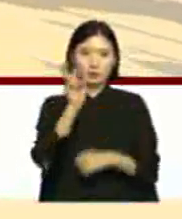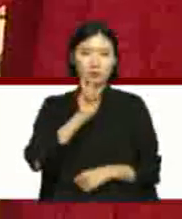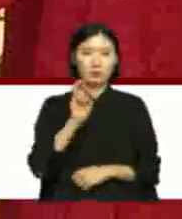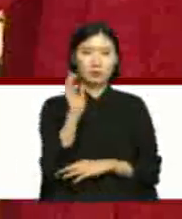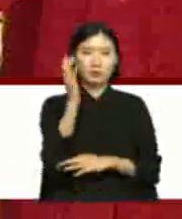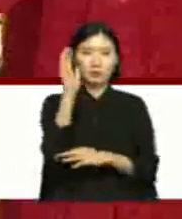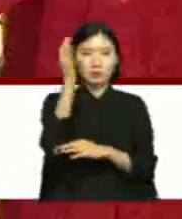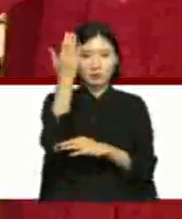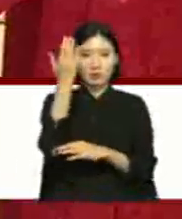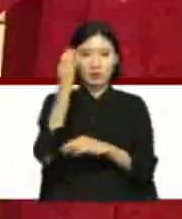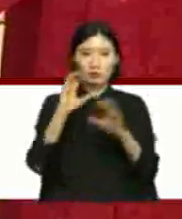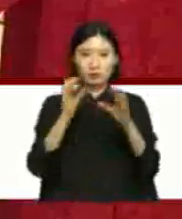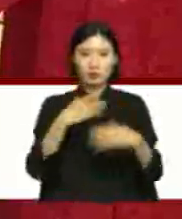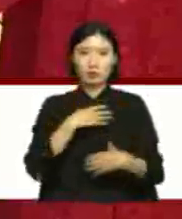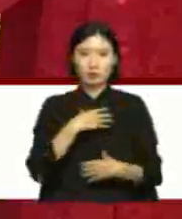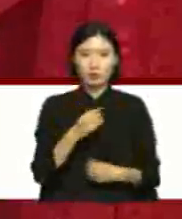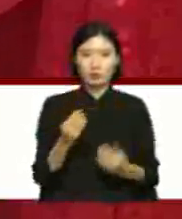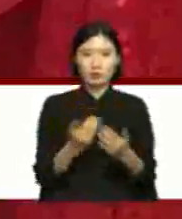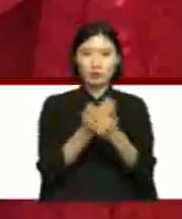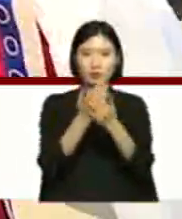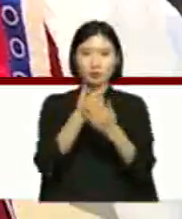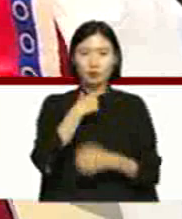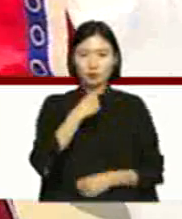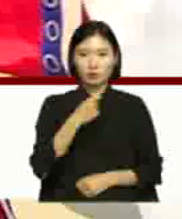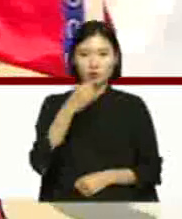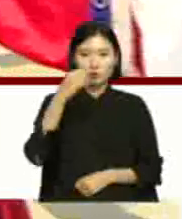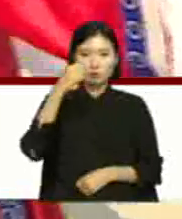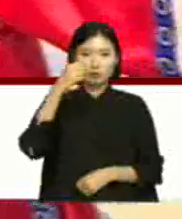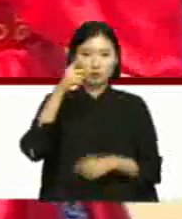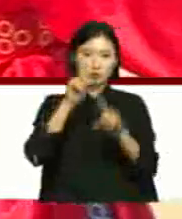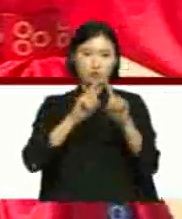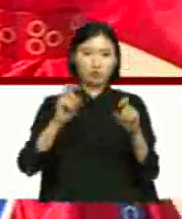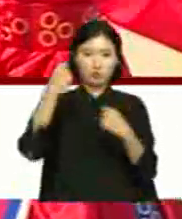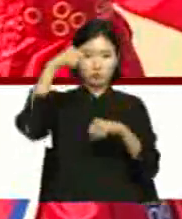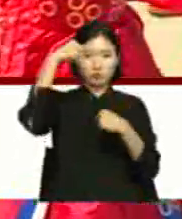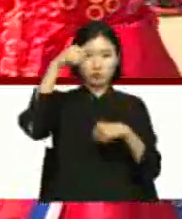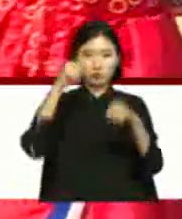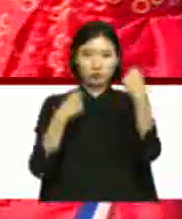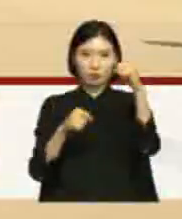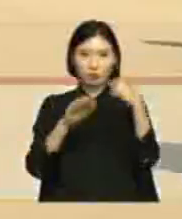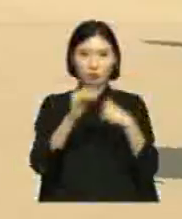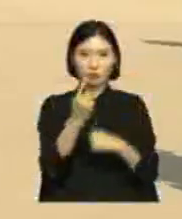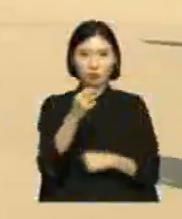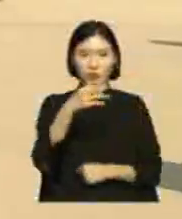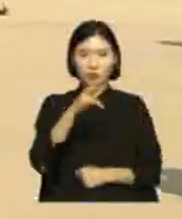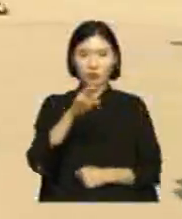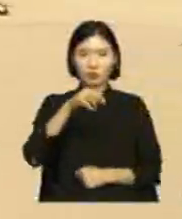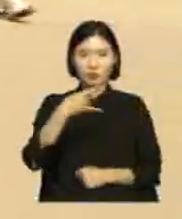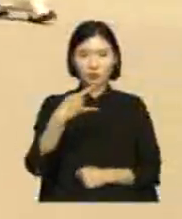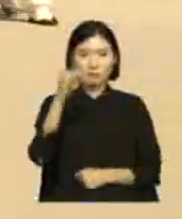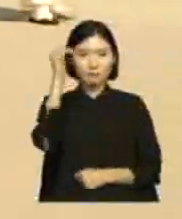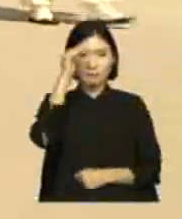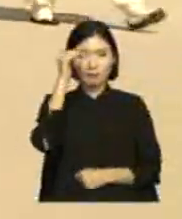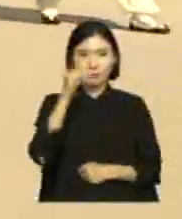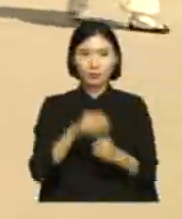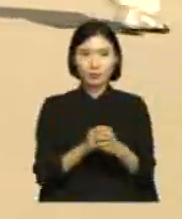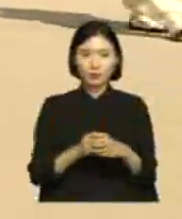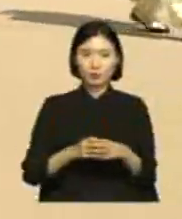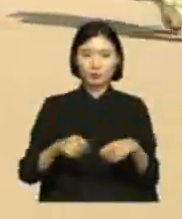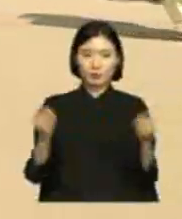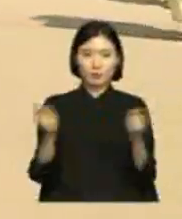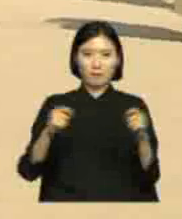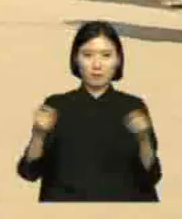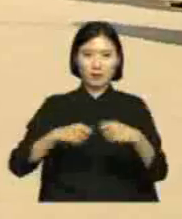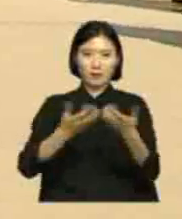구 군의 번영을 바라는 궁중무용 인 동네의 공연을 관람합니다 창신동 풍물패 를 앞세운